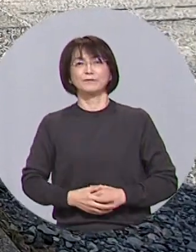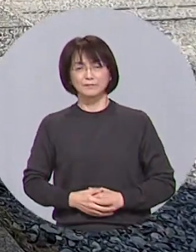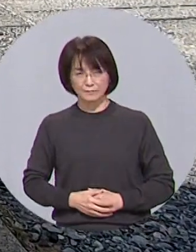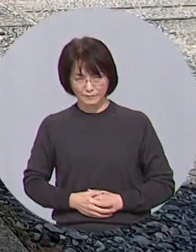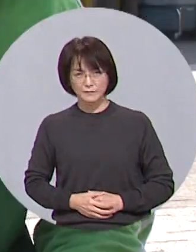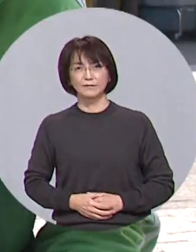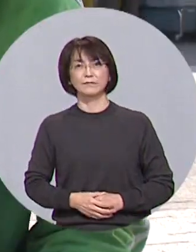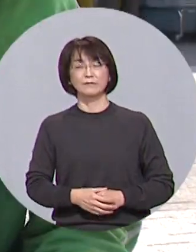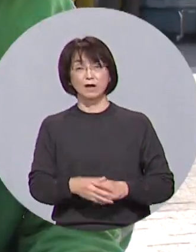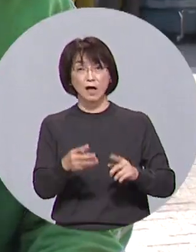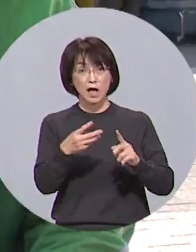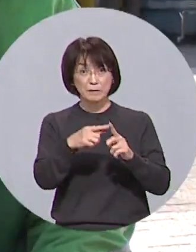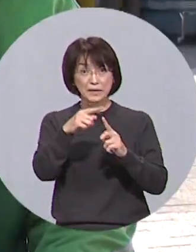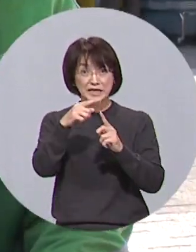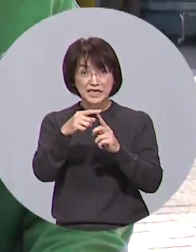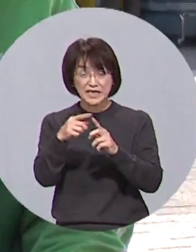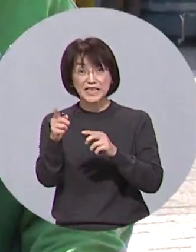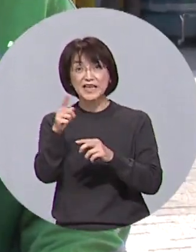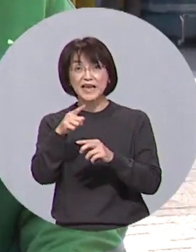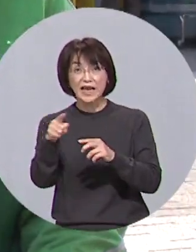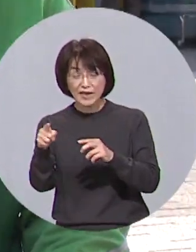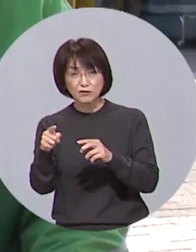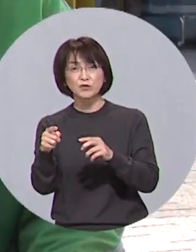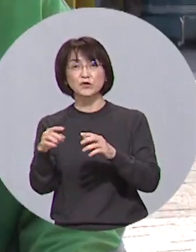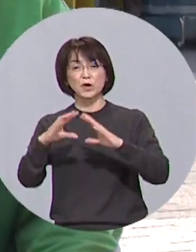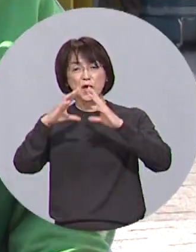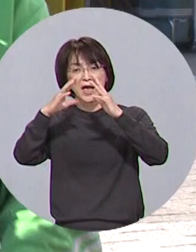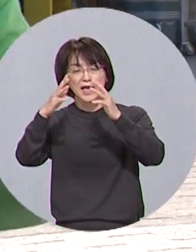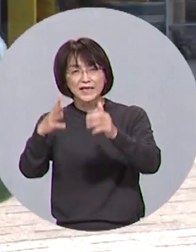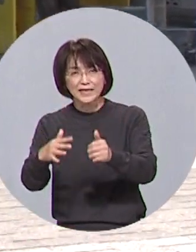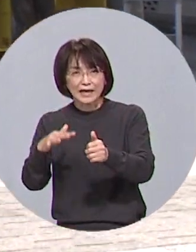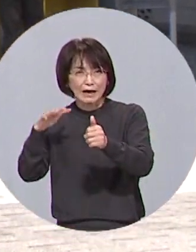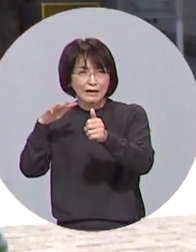ね、BTS に、BTS、 そう、世界のアイドル BTS に BTS、 はい、いいね